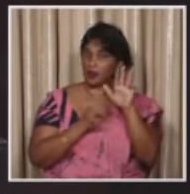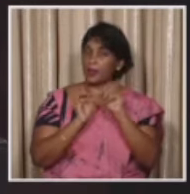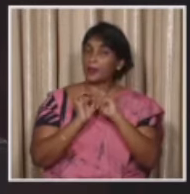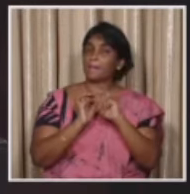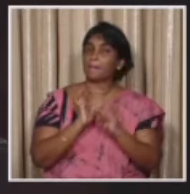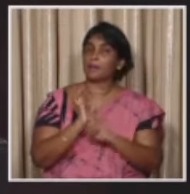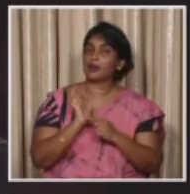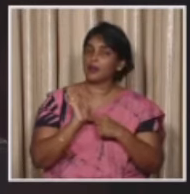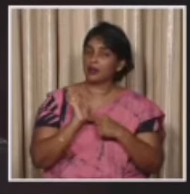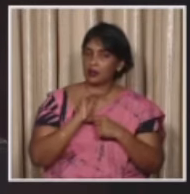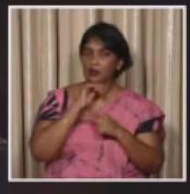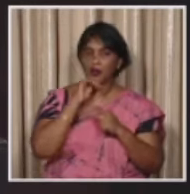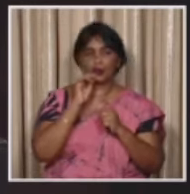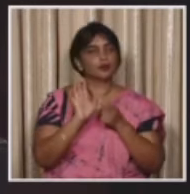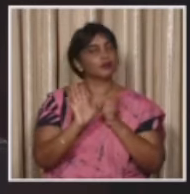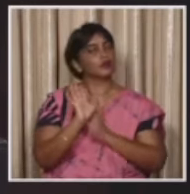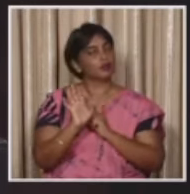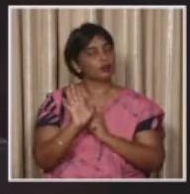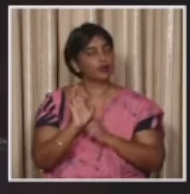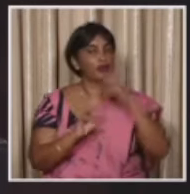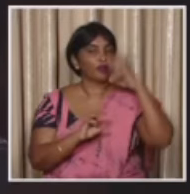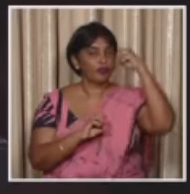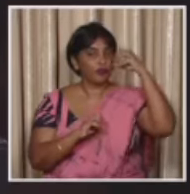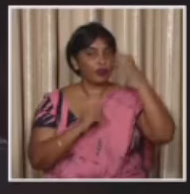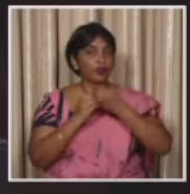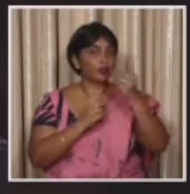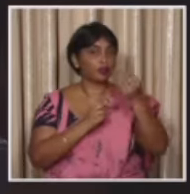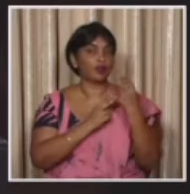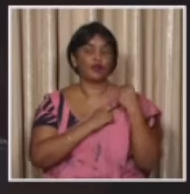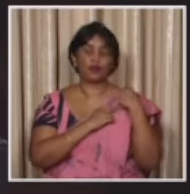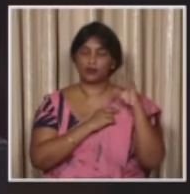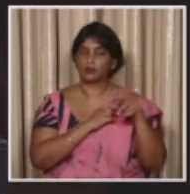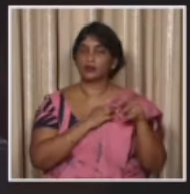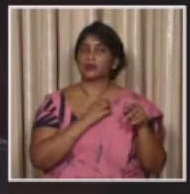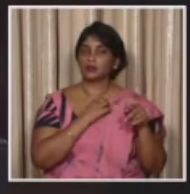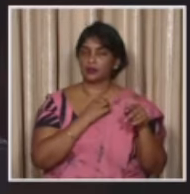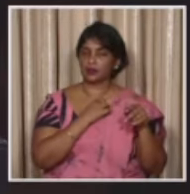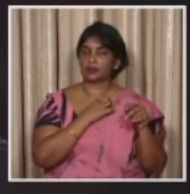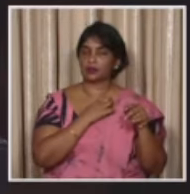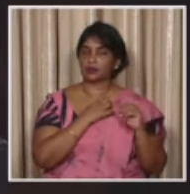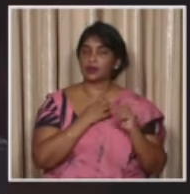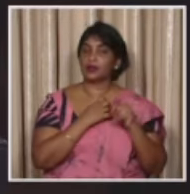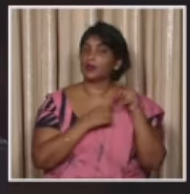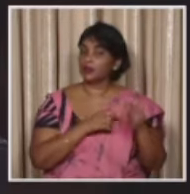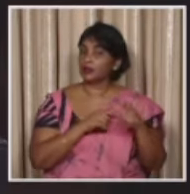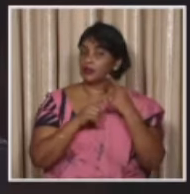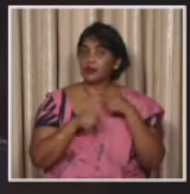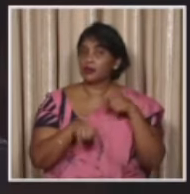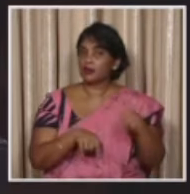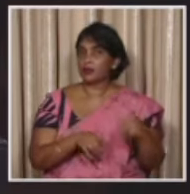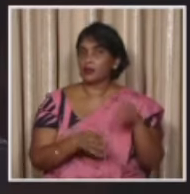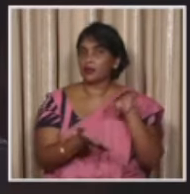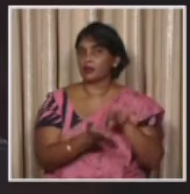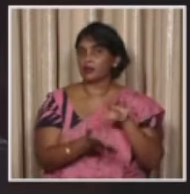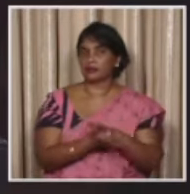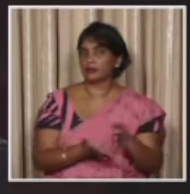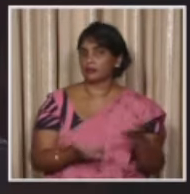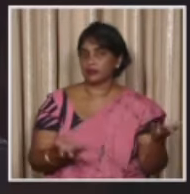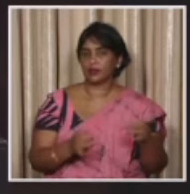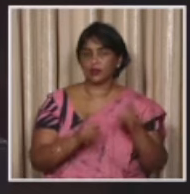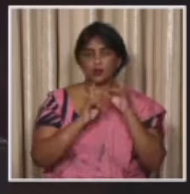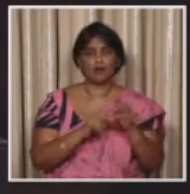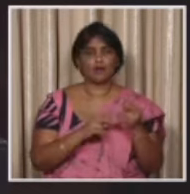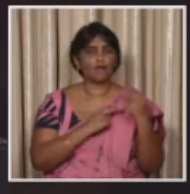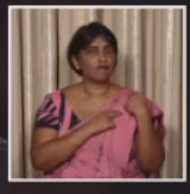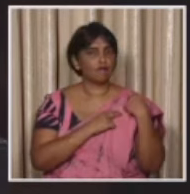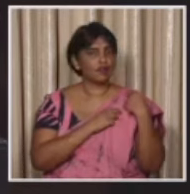තියෙනවා අඛණ්ඩව විදුලි සැපයීමේ වගකීම තියෙනවා. ඒකේ මෙතන නැහැ. එහෙම